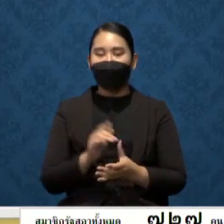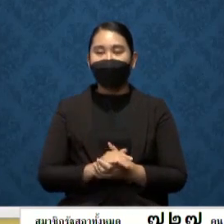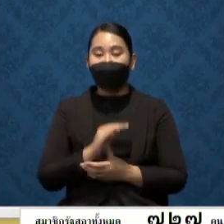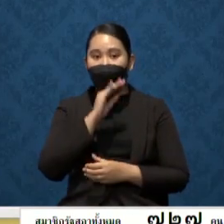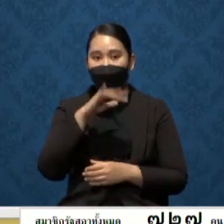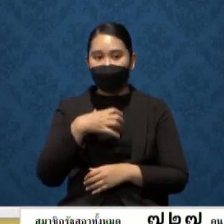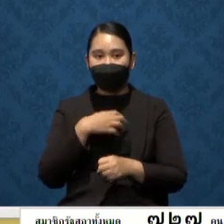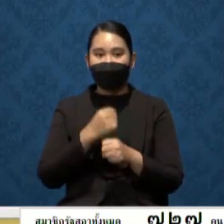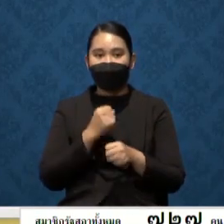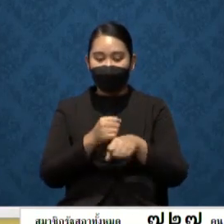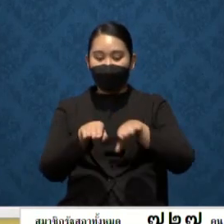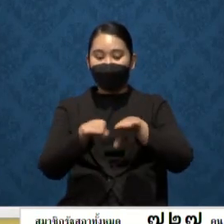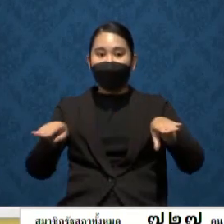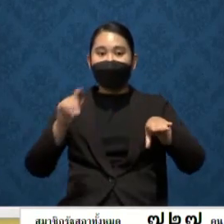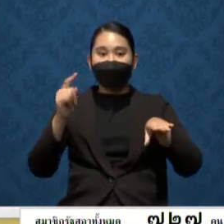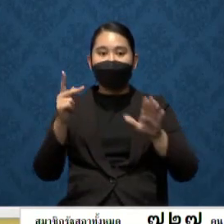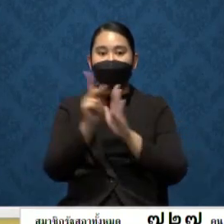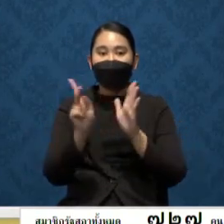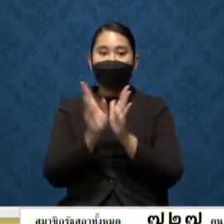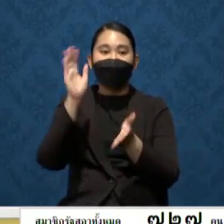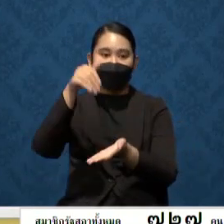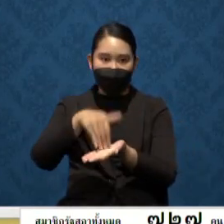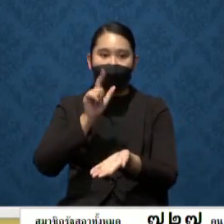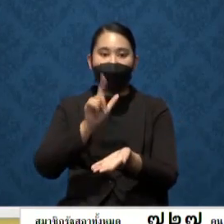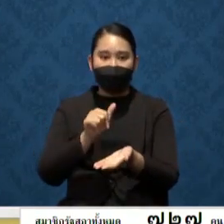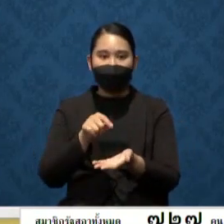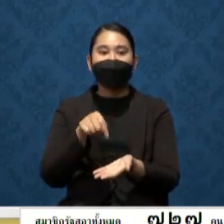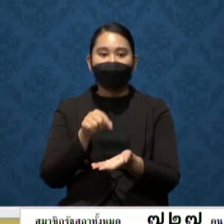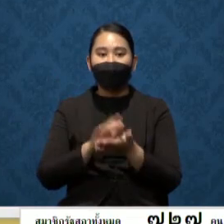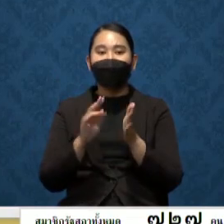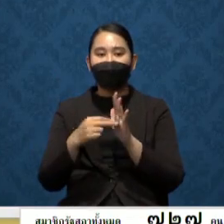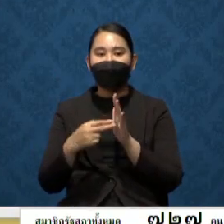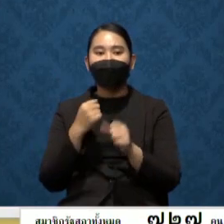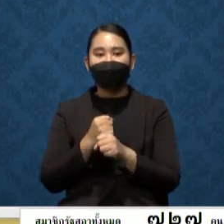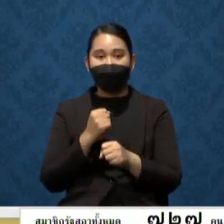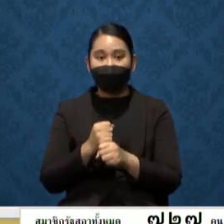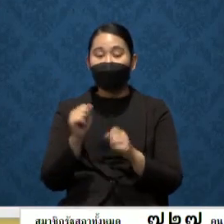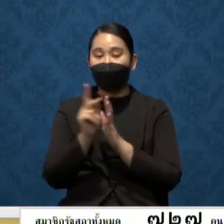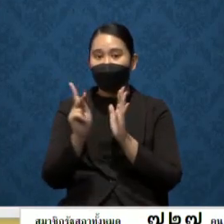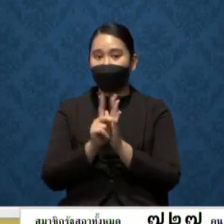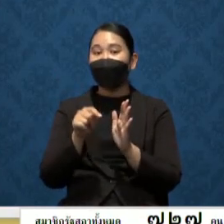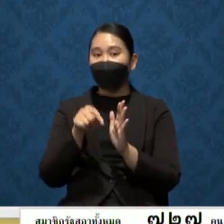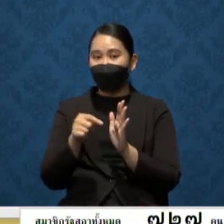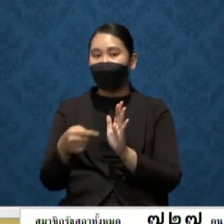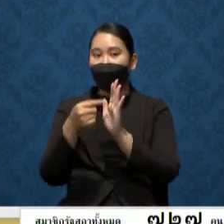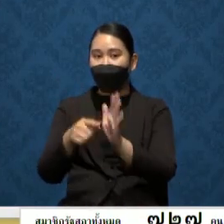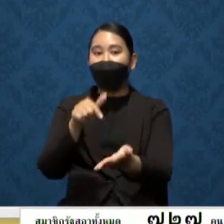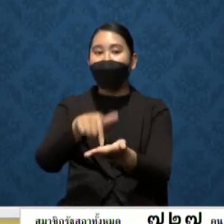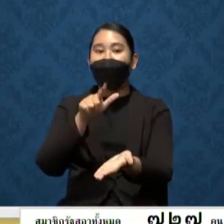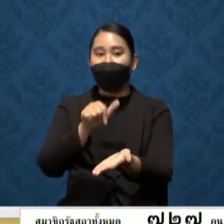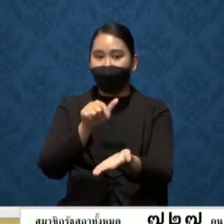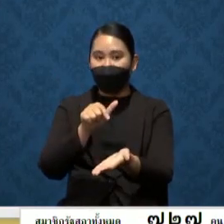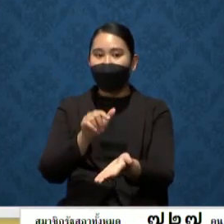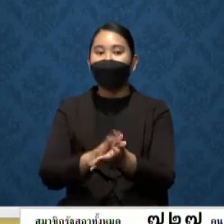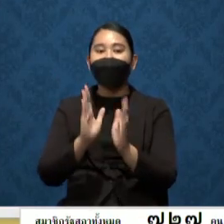จะมีเกมใหม่ขึ้นมาเป็นกฎหมายกลางนะครับแต่ก็ต้องทำให้กฎหมายกลางเป็นตัวนำในการ